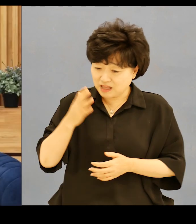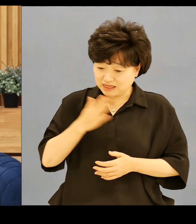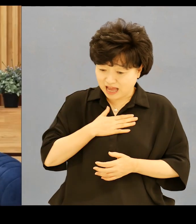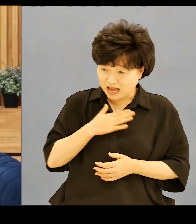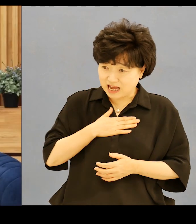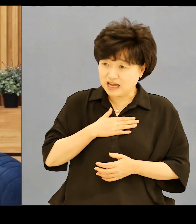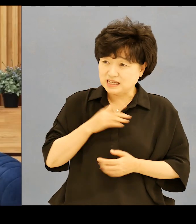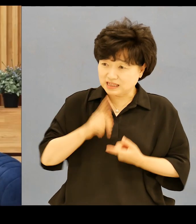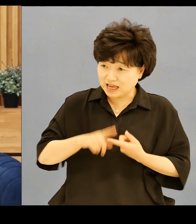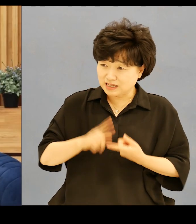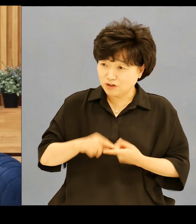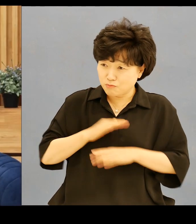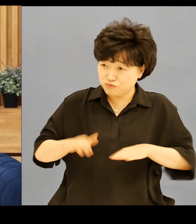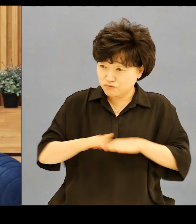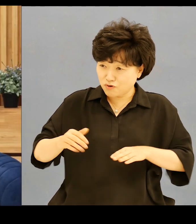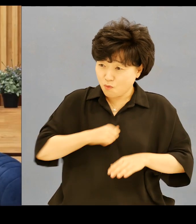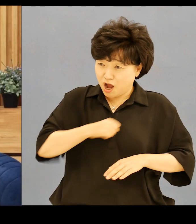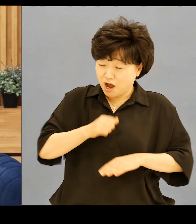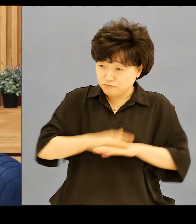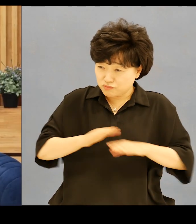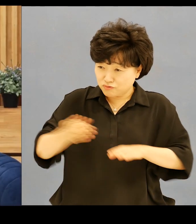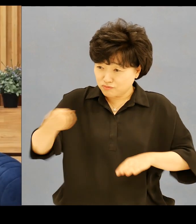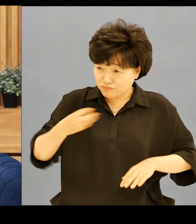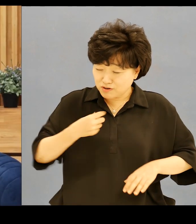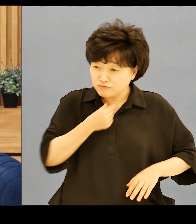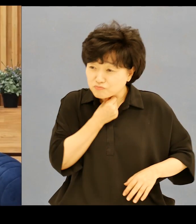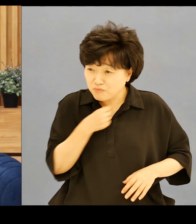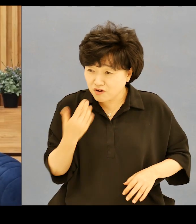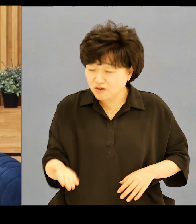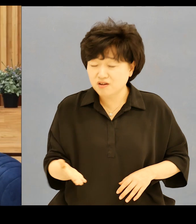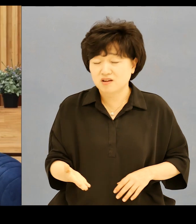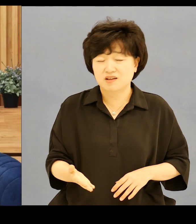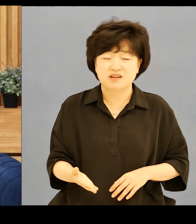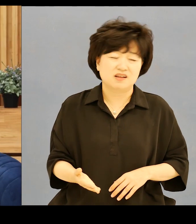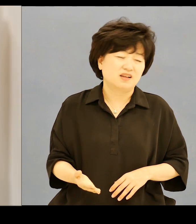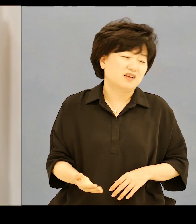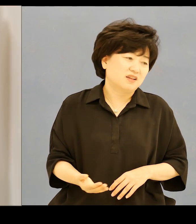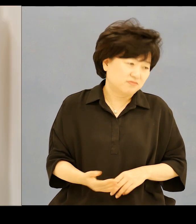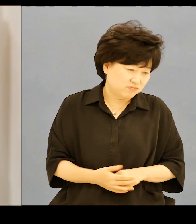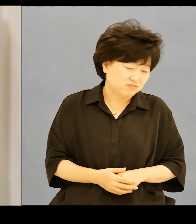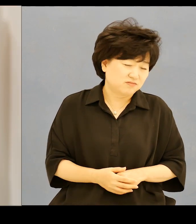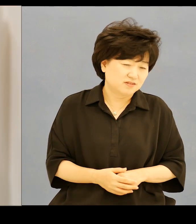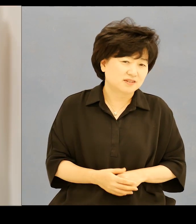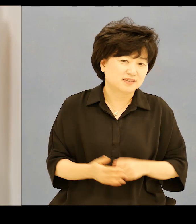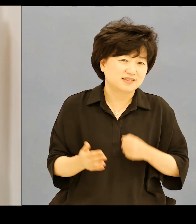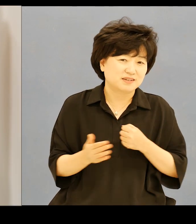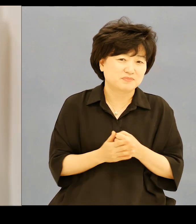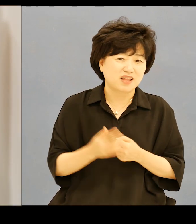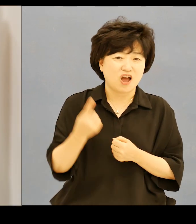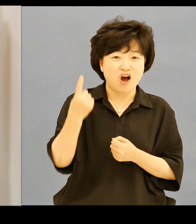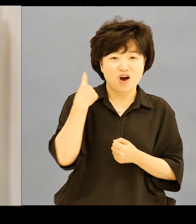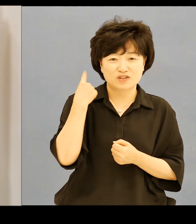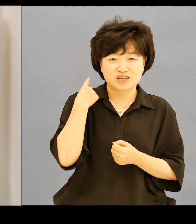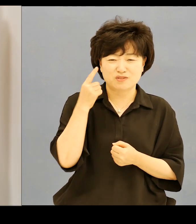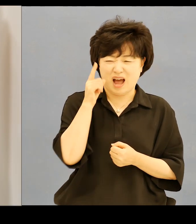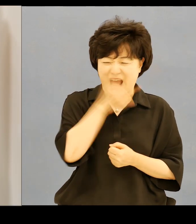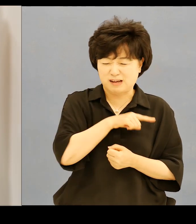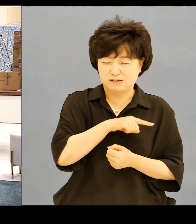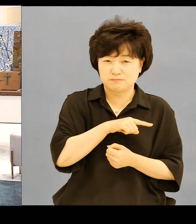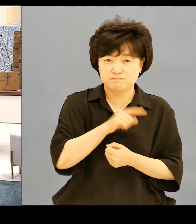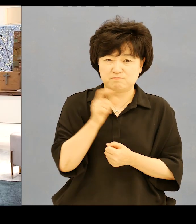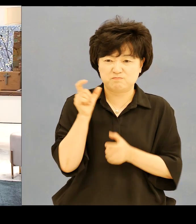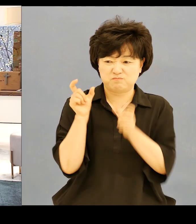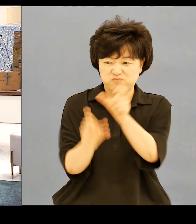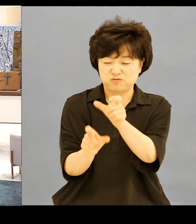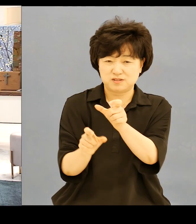생각도 들고 그렇게 긍정적으로 생각하시는 네, 생각이 네. 들더라고요. 맞아요, 맞아요. 그래서 제가 어제도 악플이 달려있길래 네.